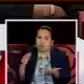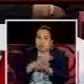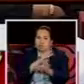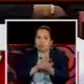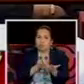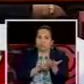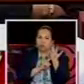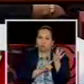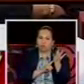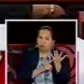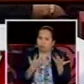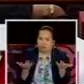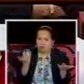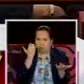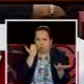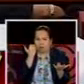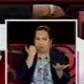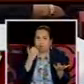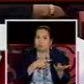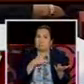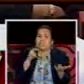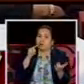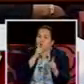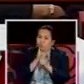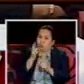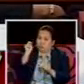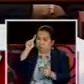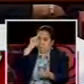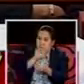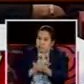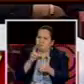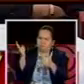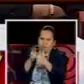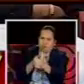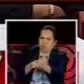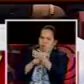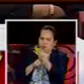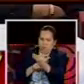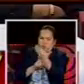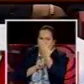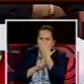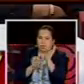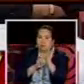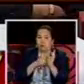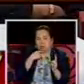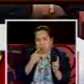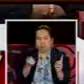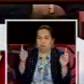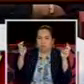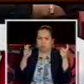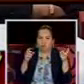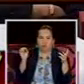pinapakita? Siyempre, para makumbinsi ho tayo, dapat makita natin, kunyari, non-filing